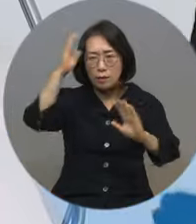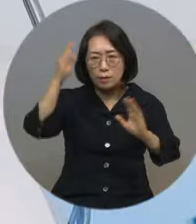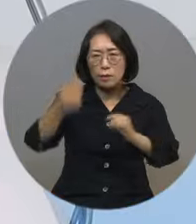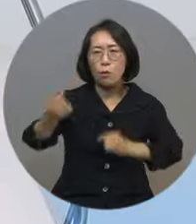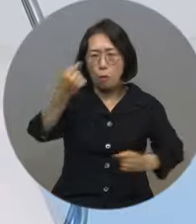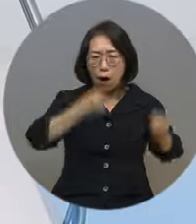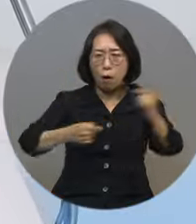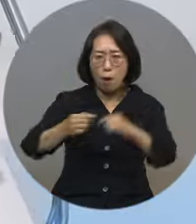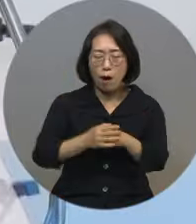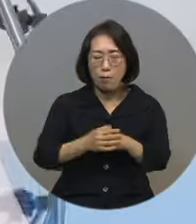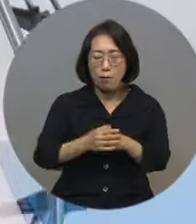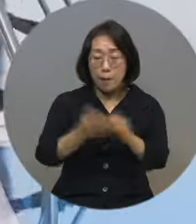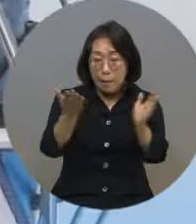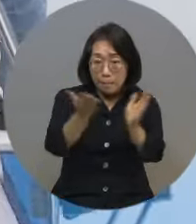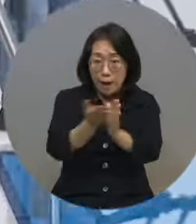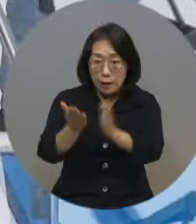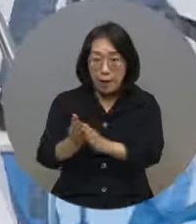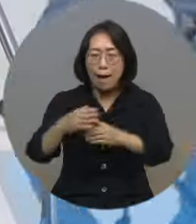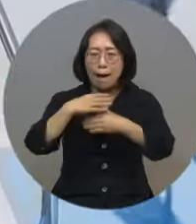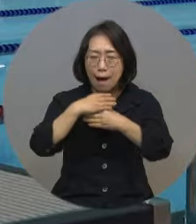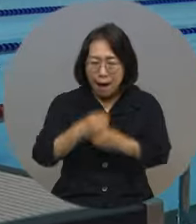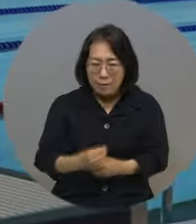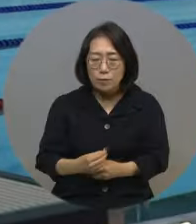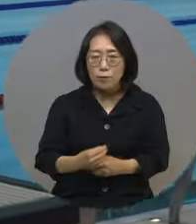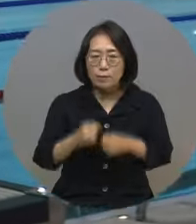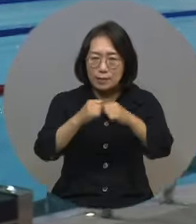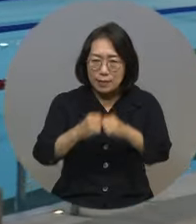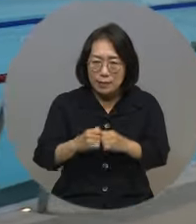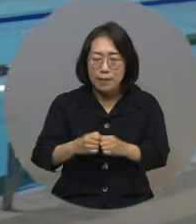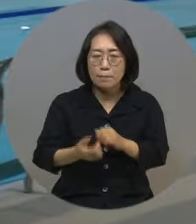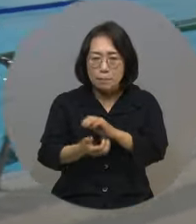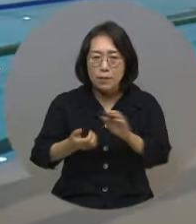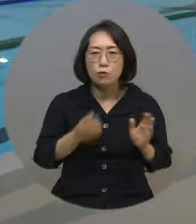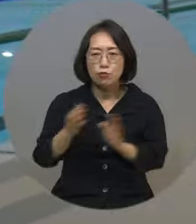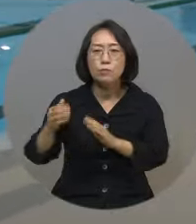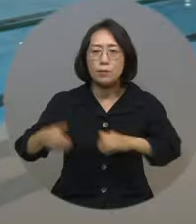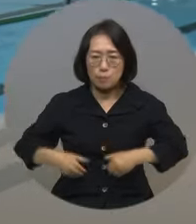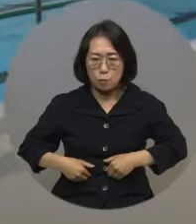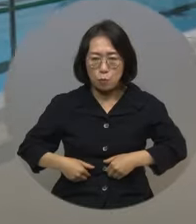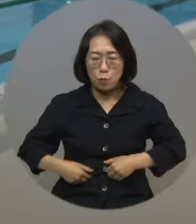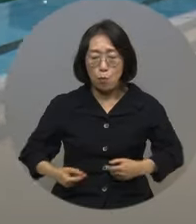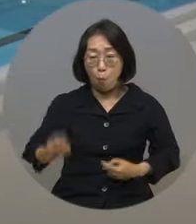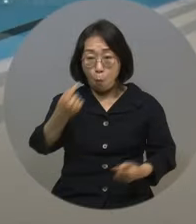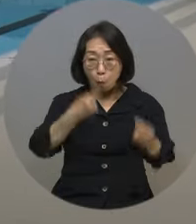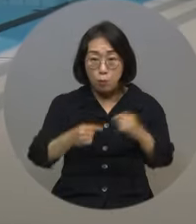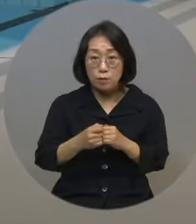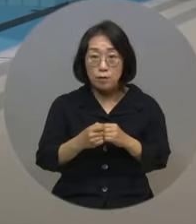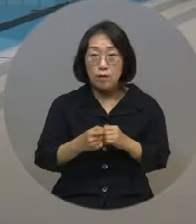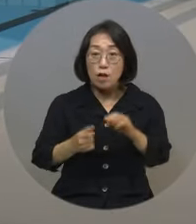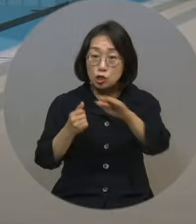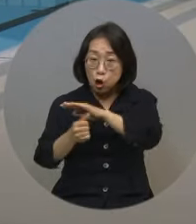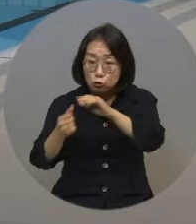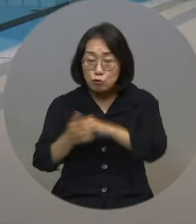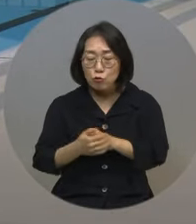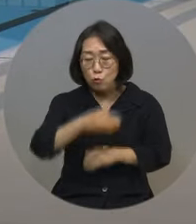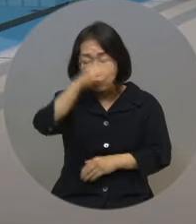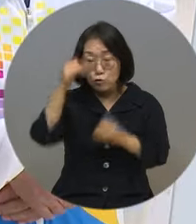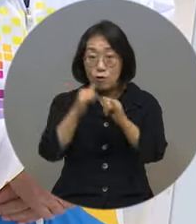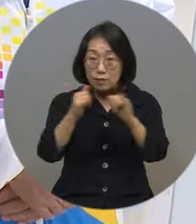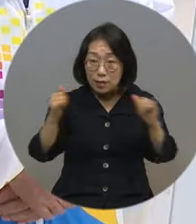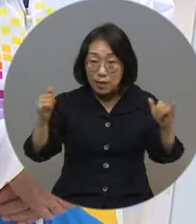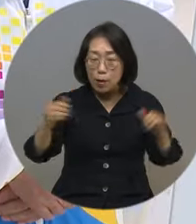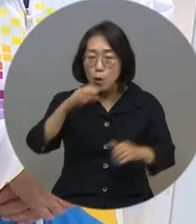시설물 안전을 세밀하게 살펴야 한다며 전남을 방문하는 선수단과 관람객에게 좋은 이미지를 심어주도록